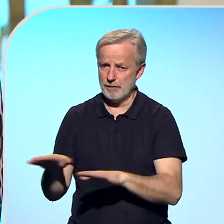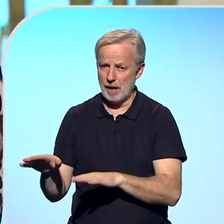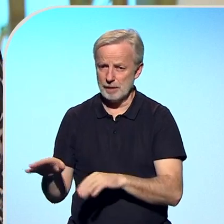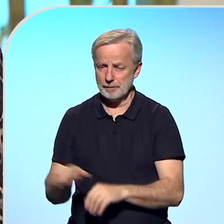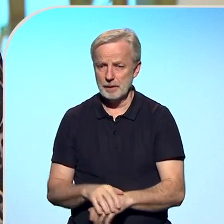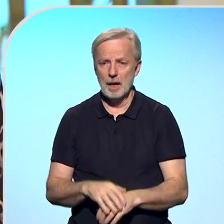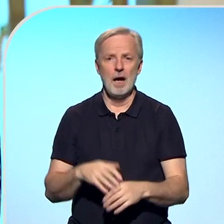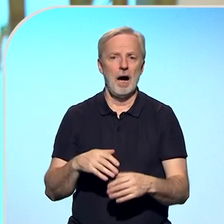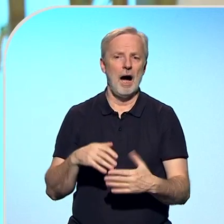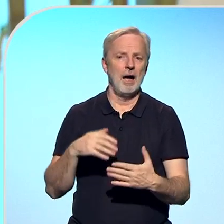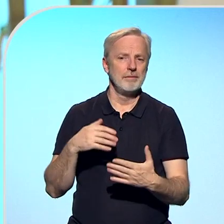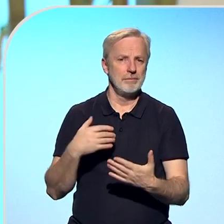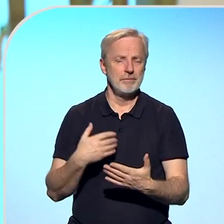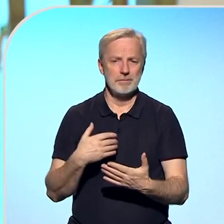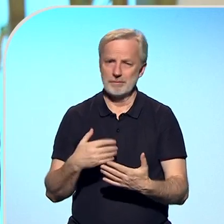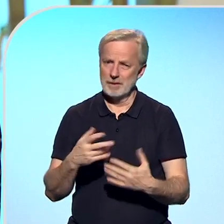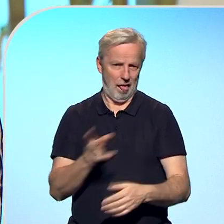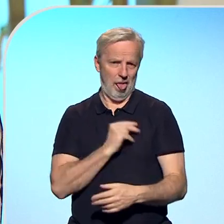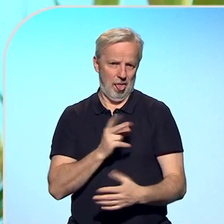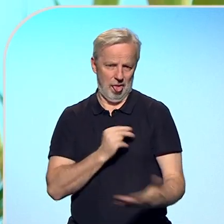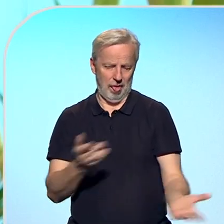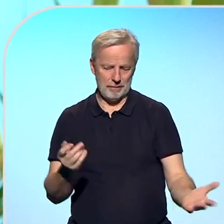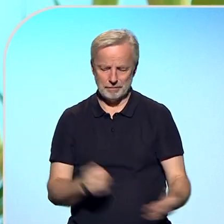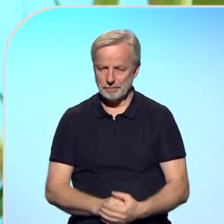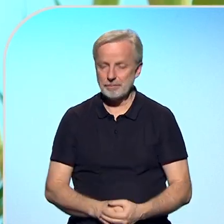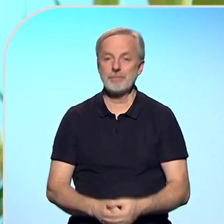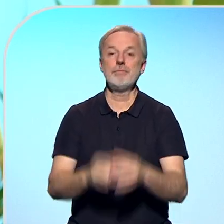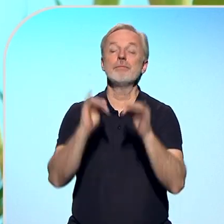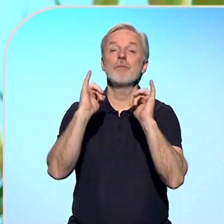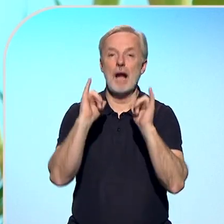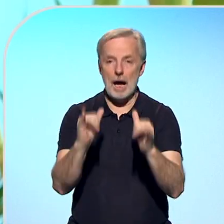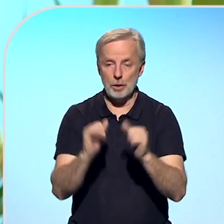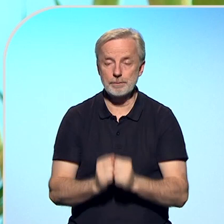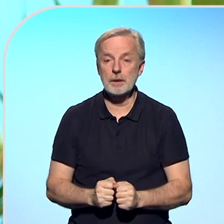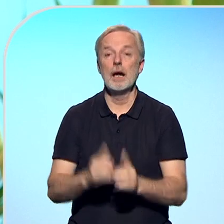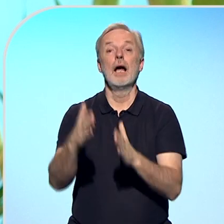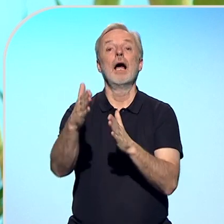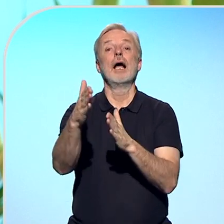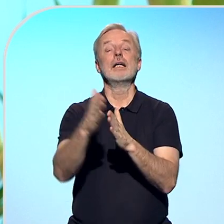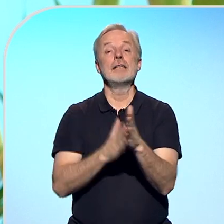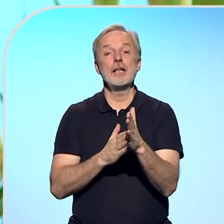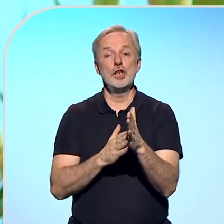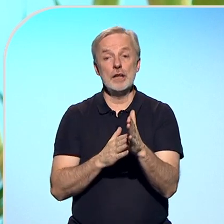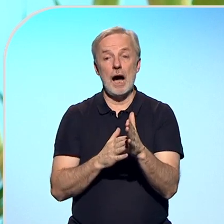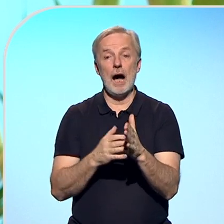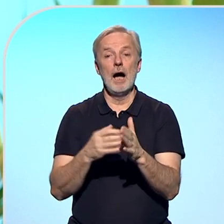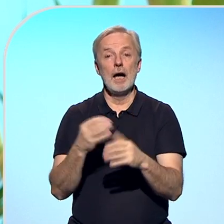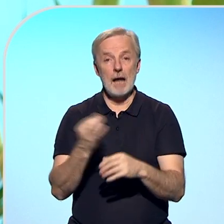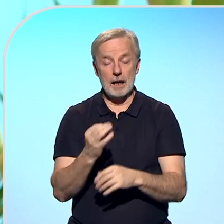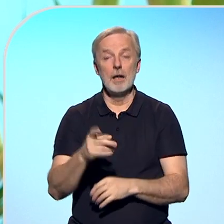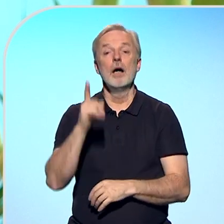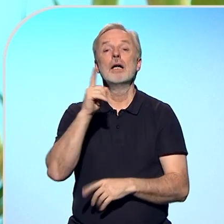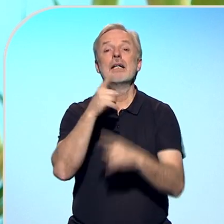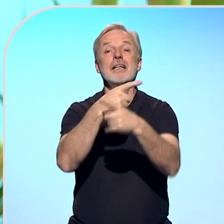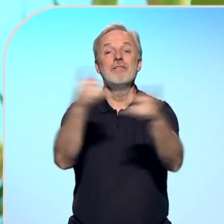způsobem sahá člověku hluboko do soukromí? Určitě. Tak ten prvotný krok by mal být určitě si nějak trošku